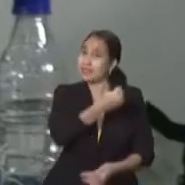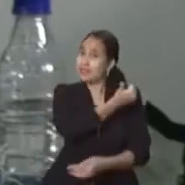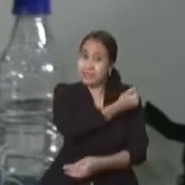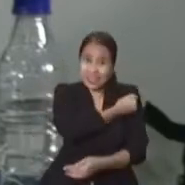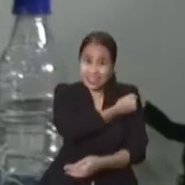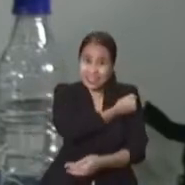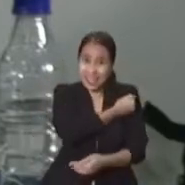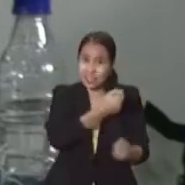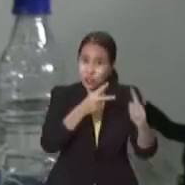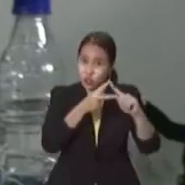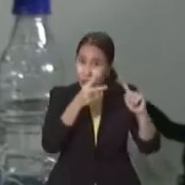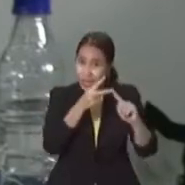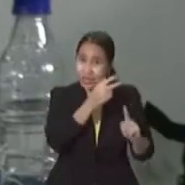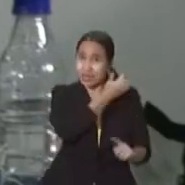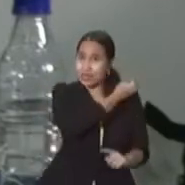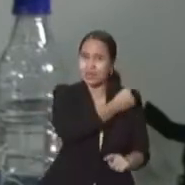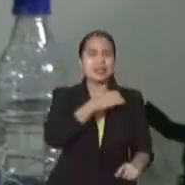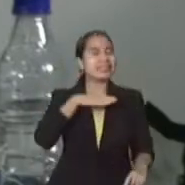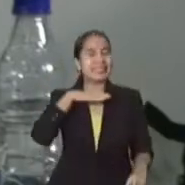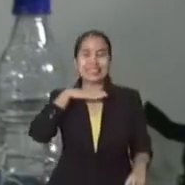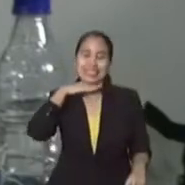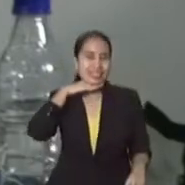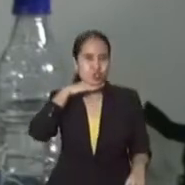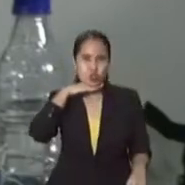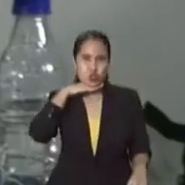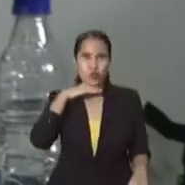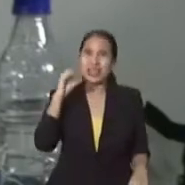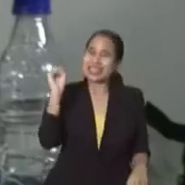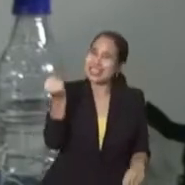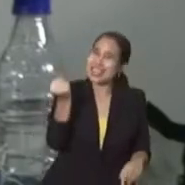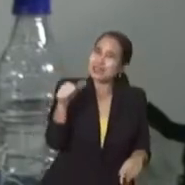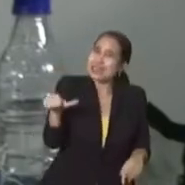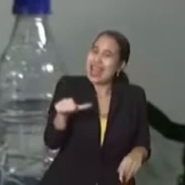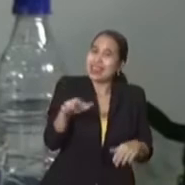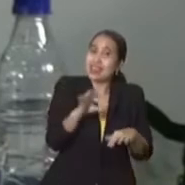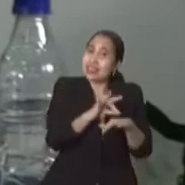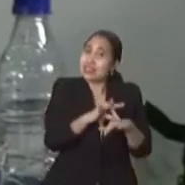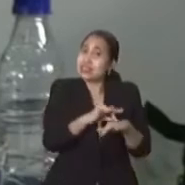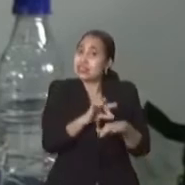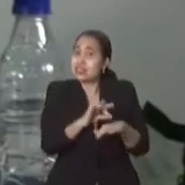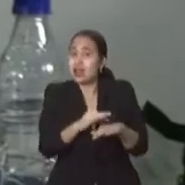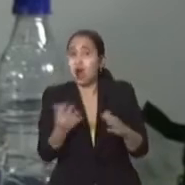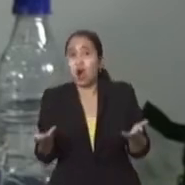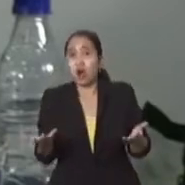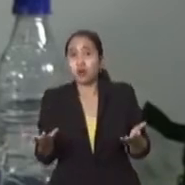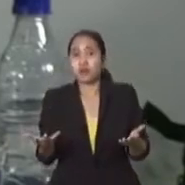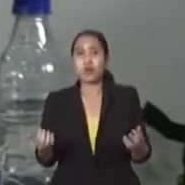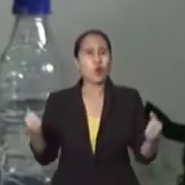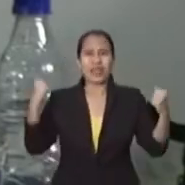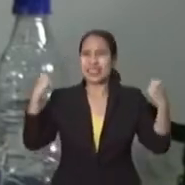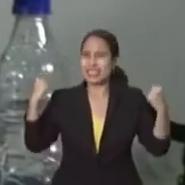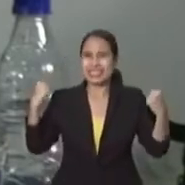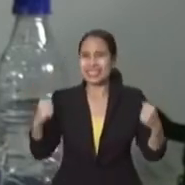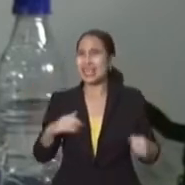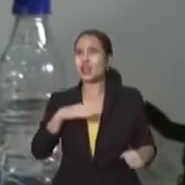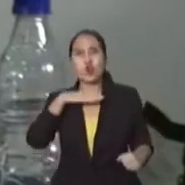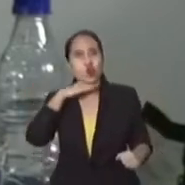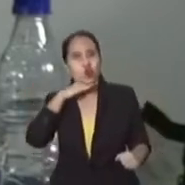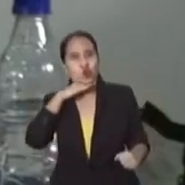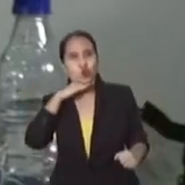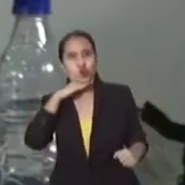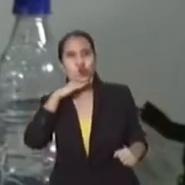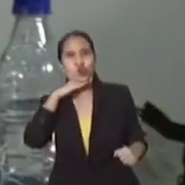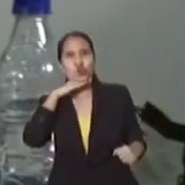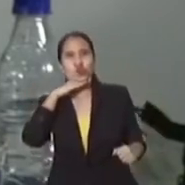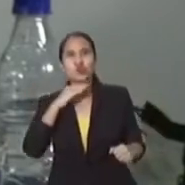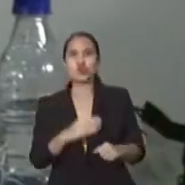om ze te beschermen. En dat kan gelegen hebben aan onderliggende aandoeningen of aan het feit dat hun immuunsysteem onvoldoende het vaccin